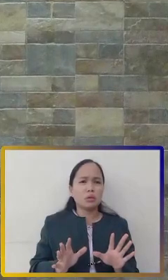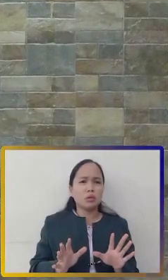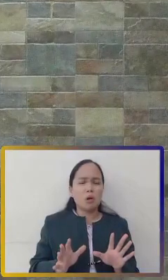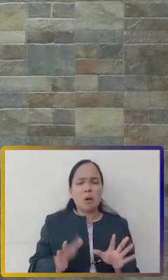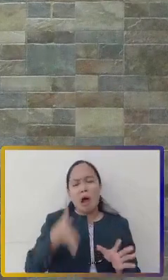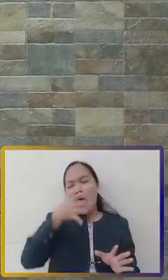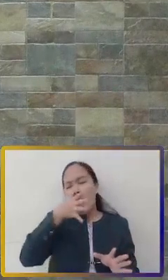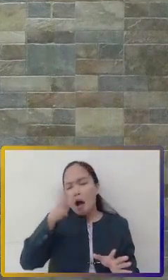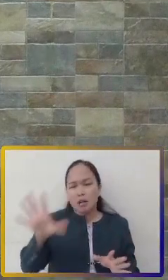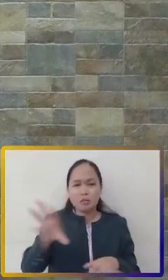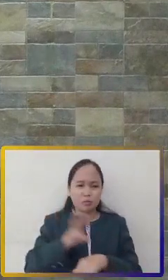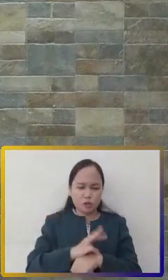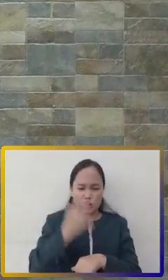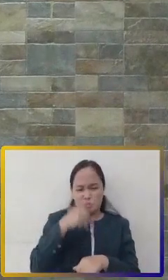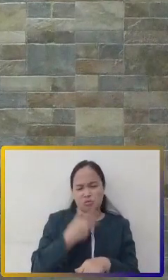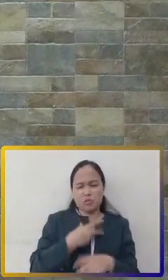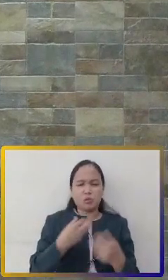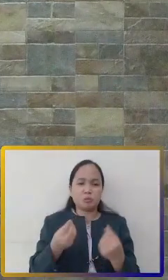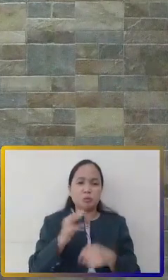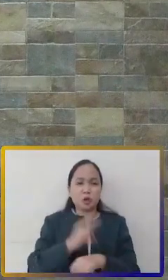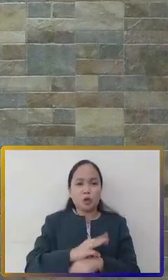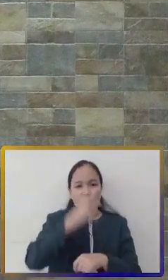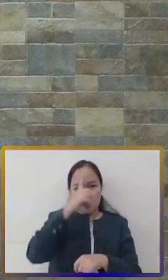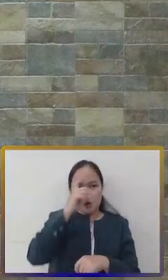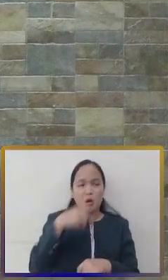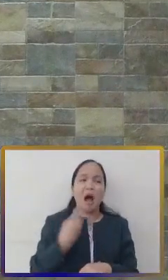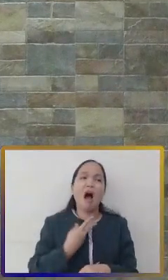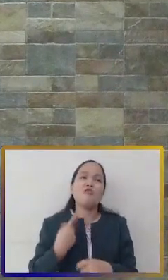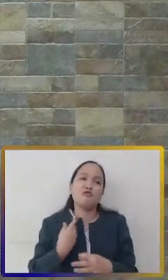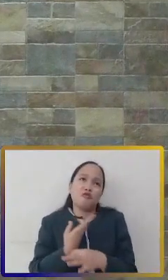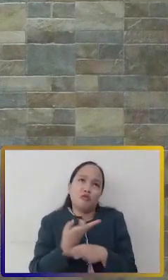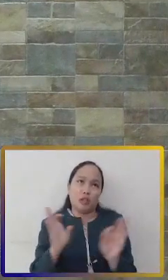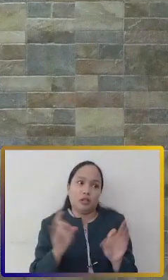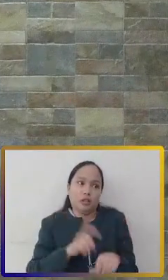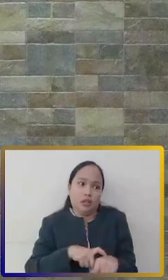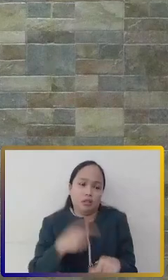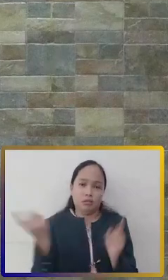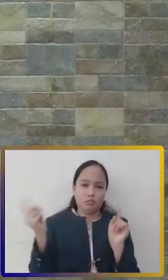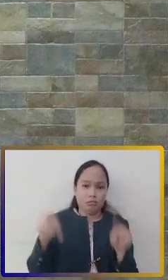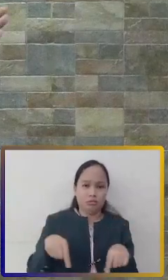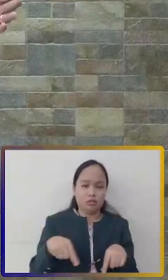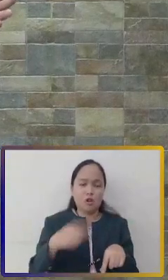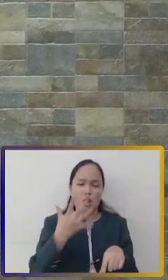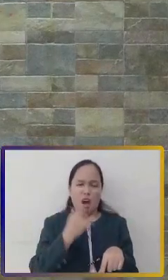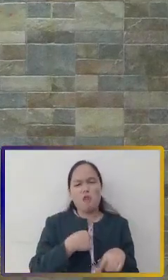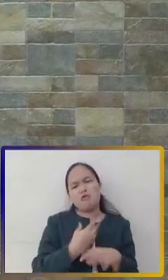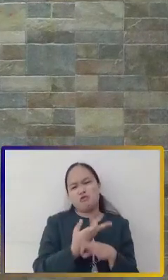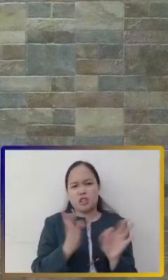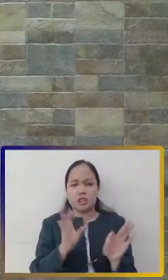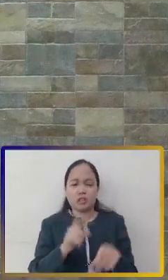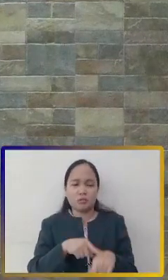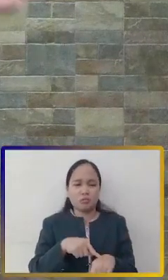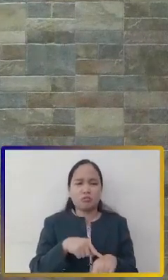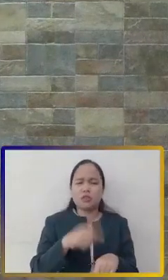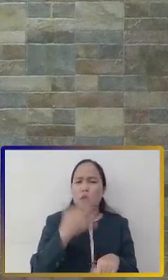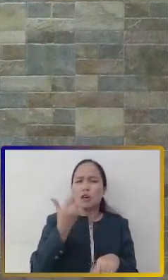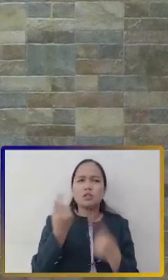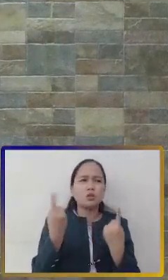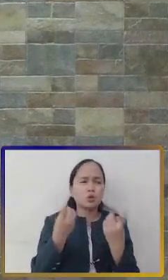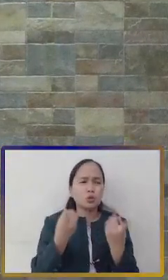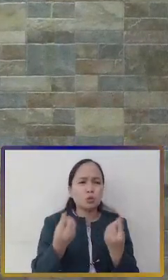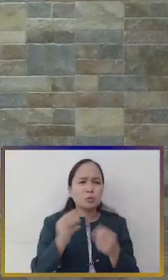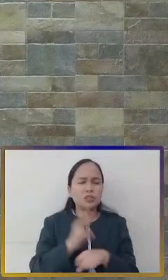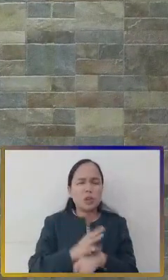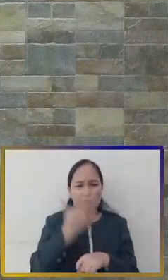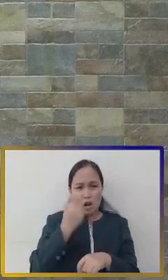kapatid na kaya lang natin yung gagawin kasi meron kang spare time. Kaya mo lang gagawin yan kasi libre ako. Kaya mo lang gagawin yan kasi nasa maayos